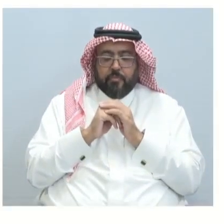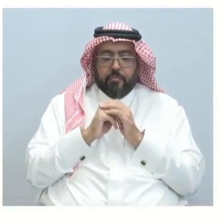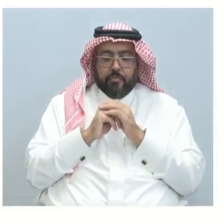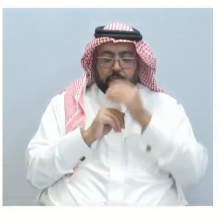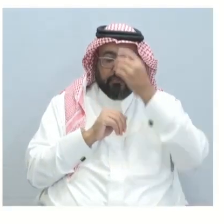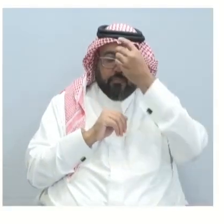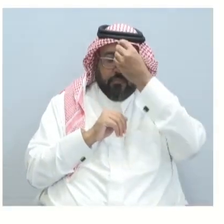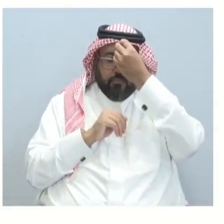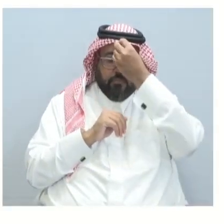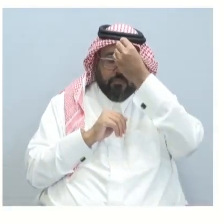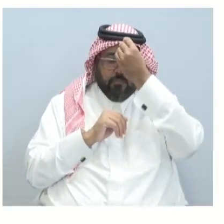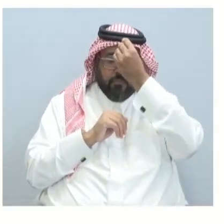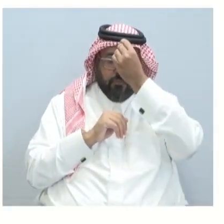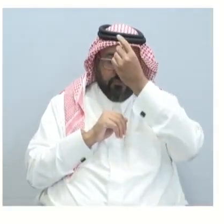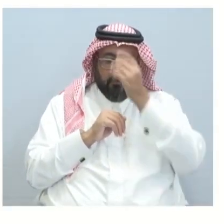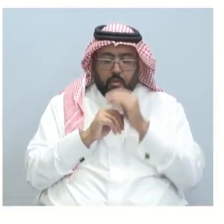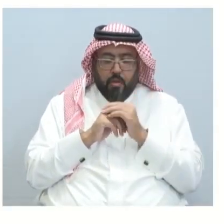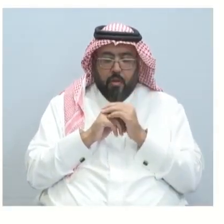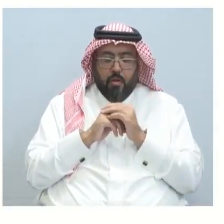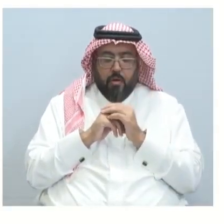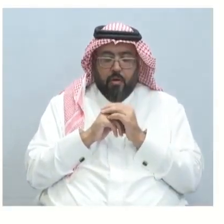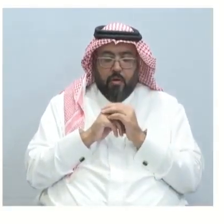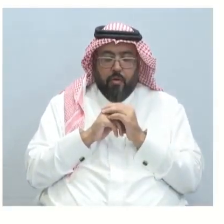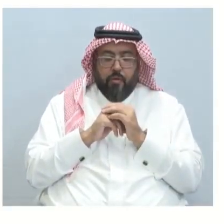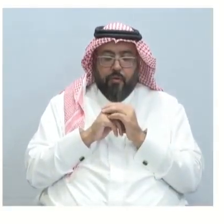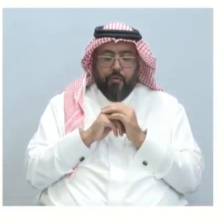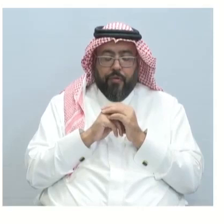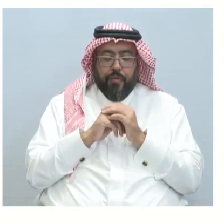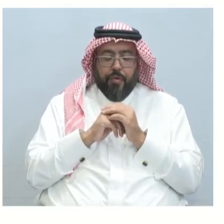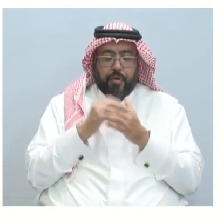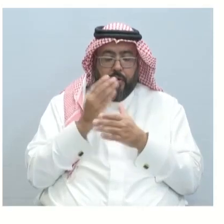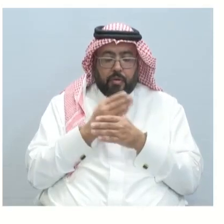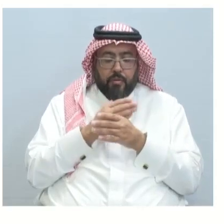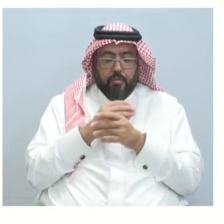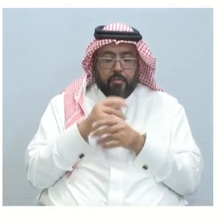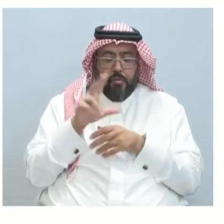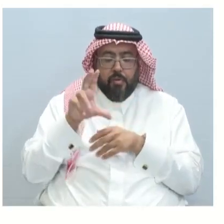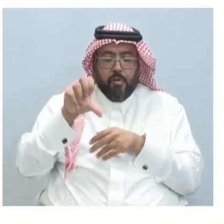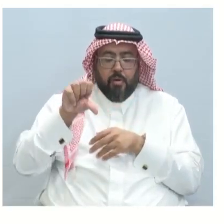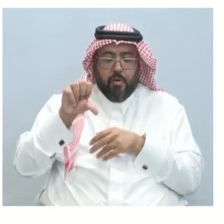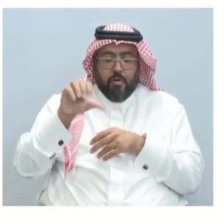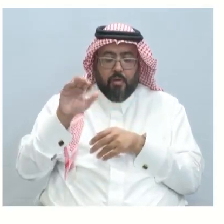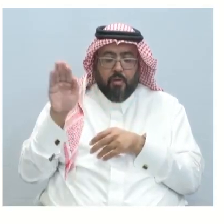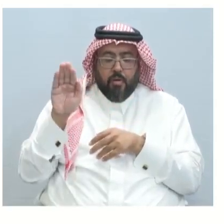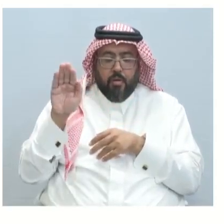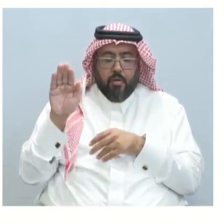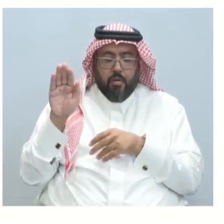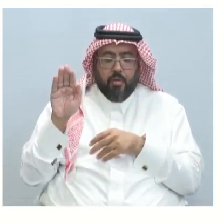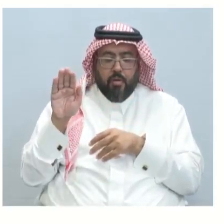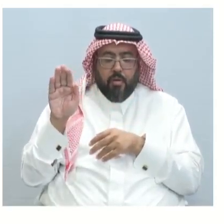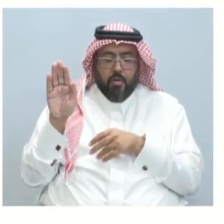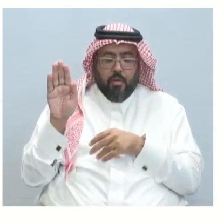السؤال لماذا اهتم الاسلام بالاحسان الى الجار ما السبب لماذا الاسلام